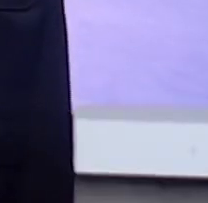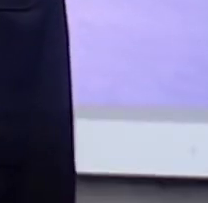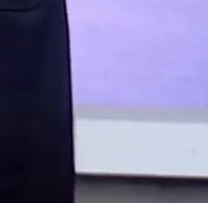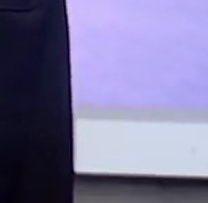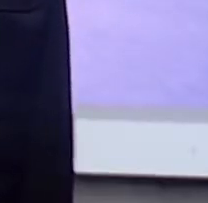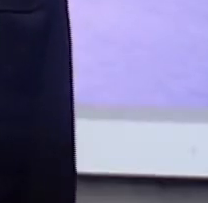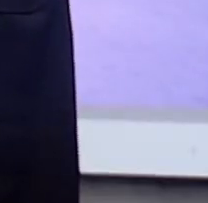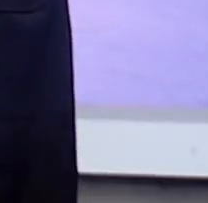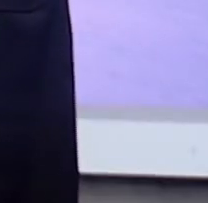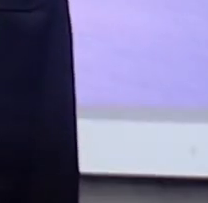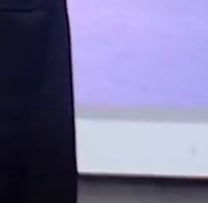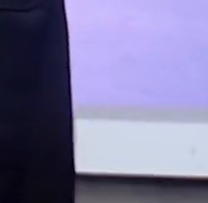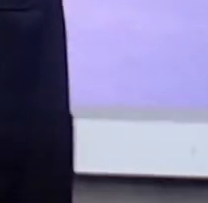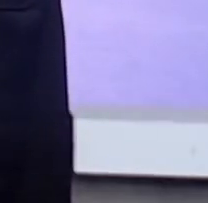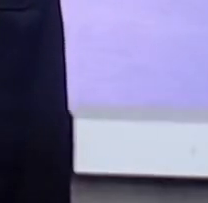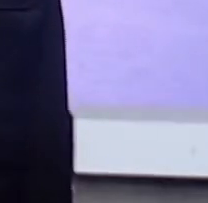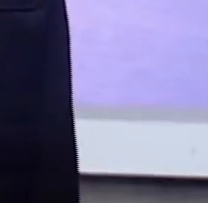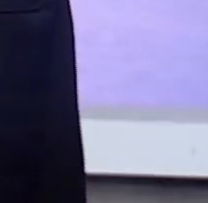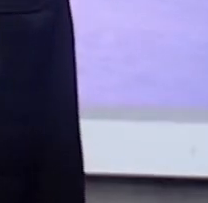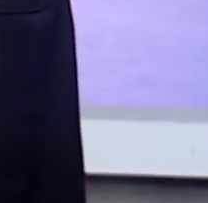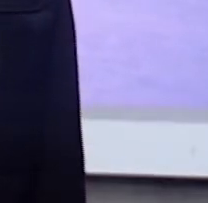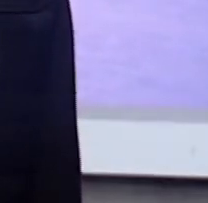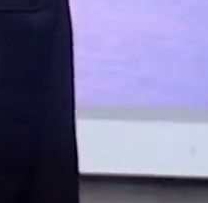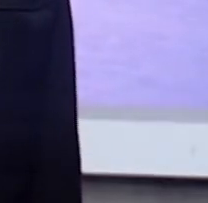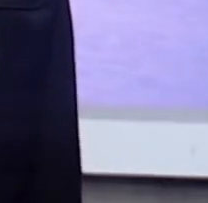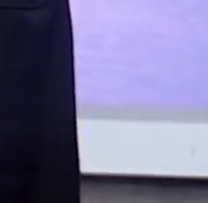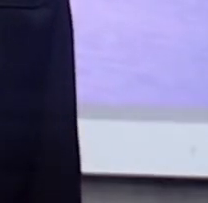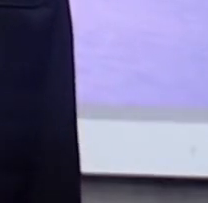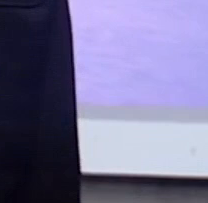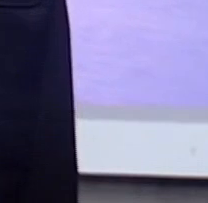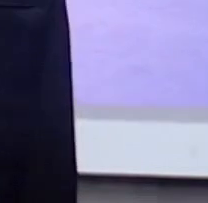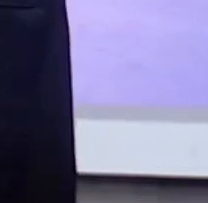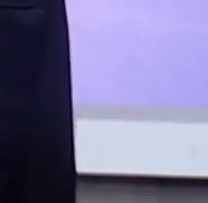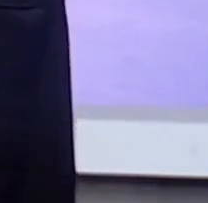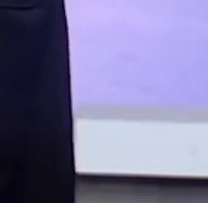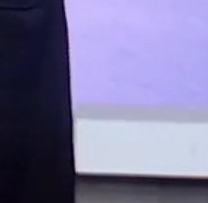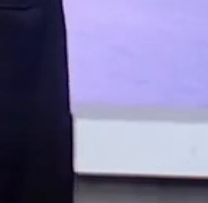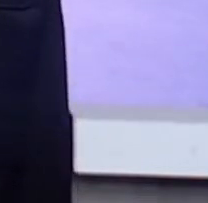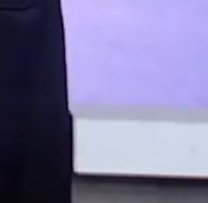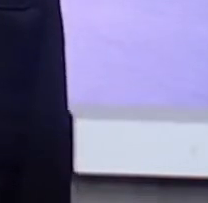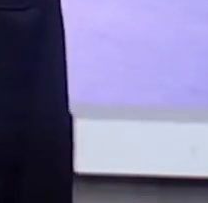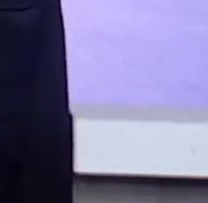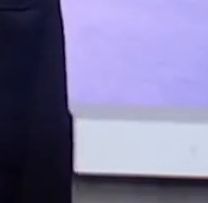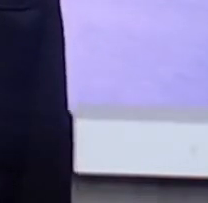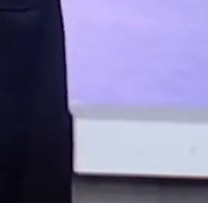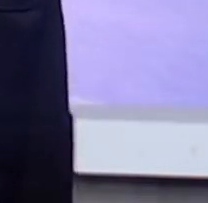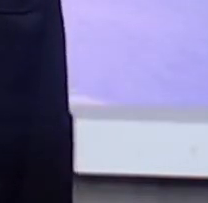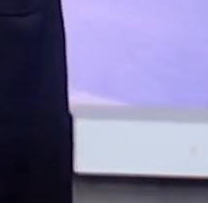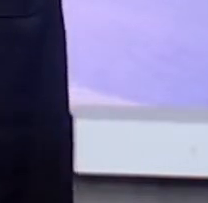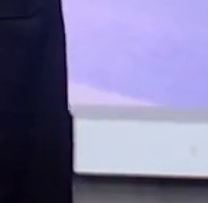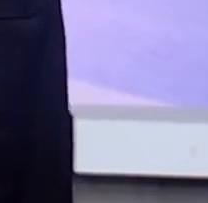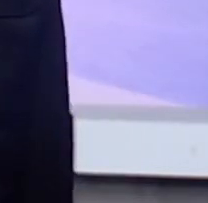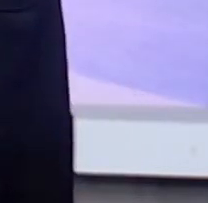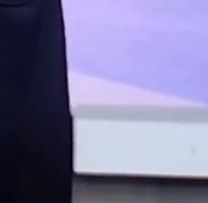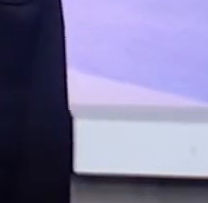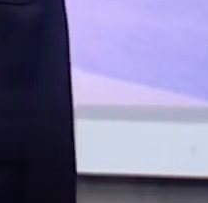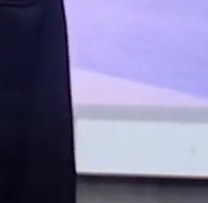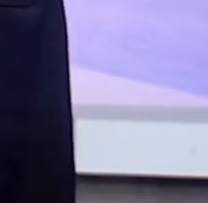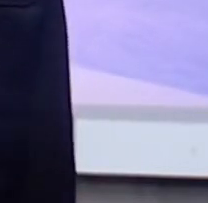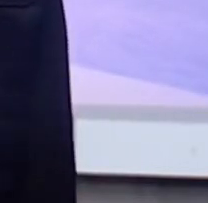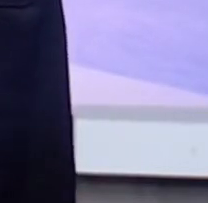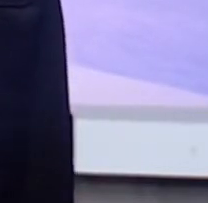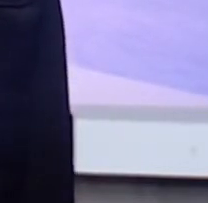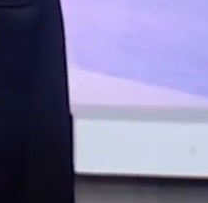Mga kapuso, sama-sama tayong maging saksi. Mag-subscribe sa GMA Integrated News sa YouTube at para sa mga kapuso abroad,